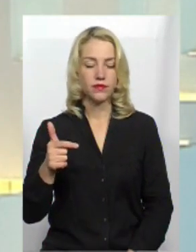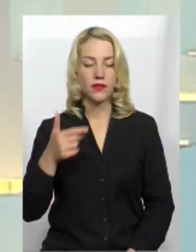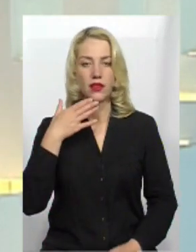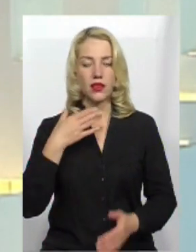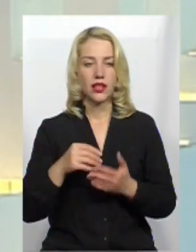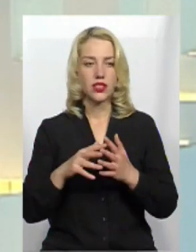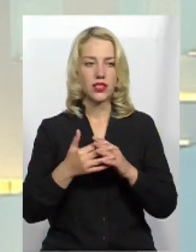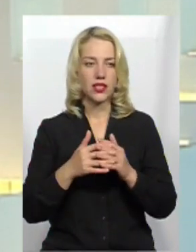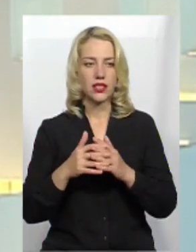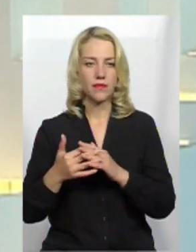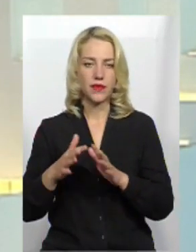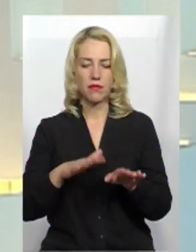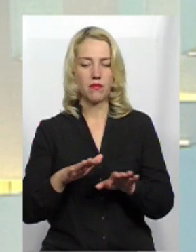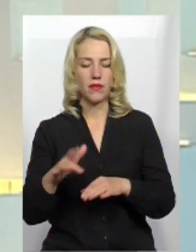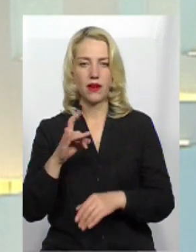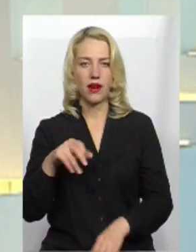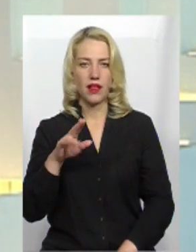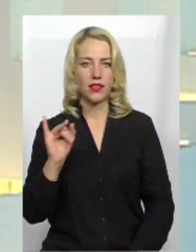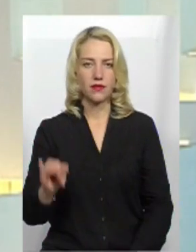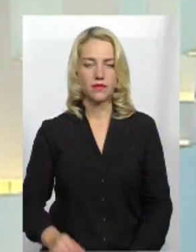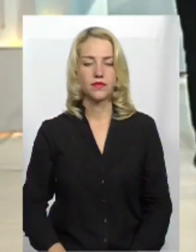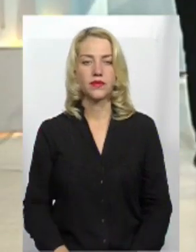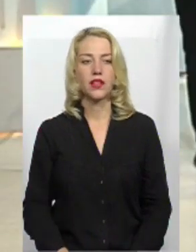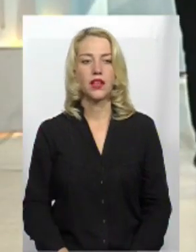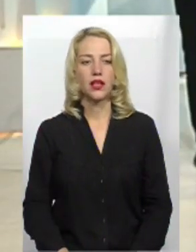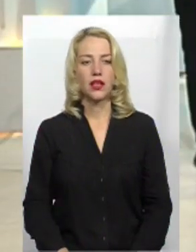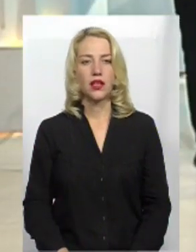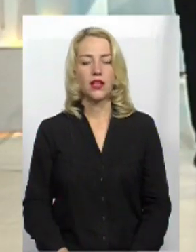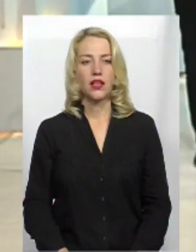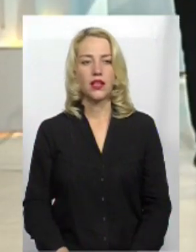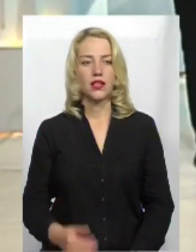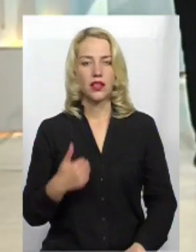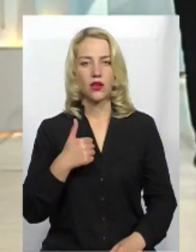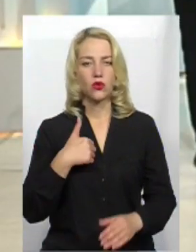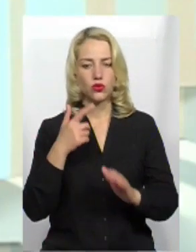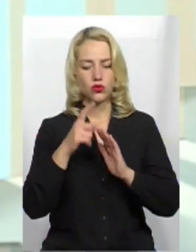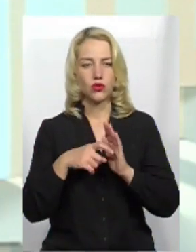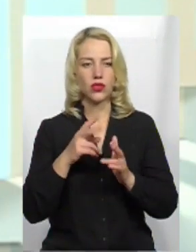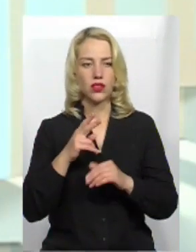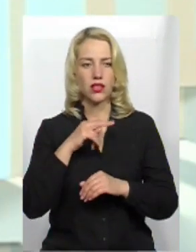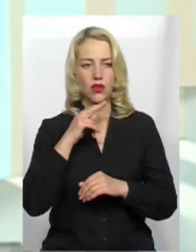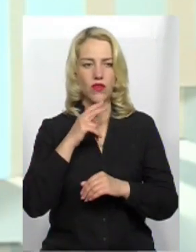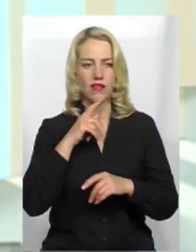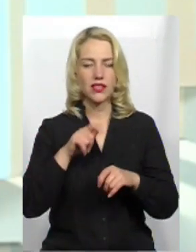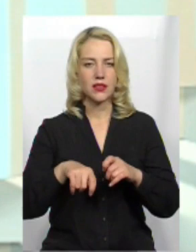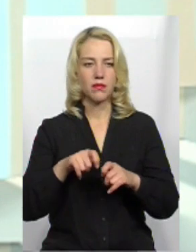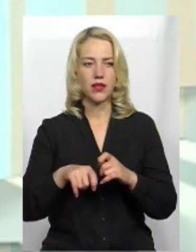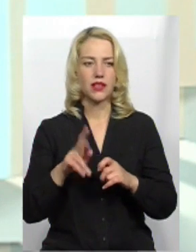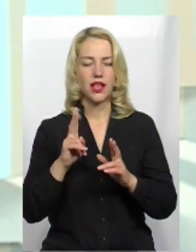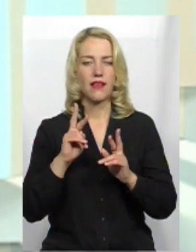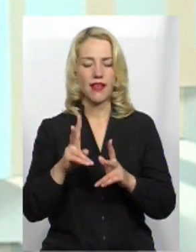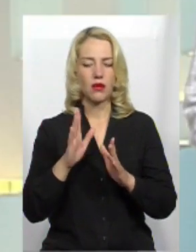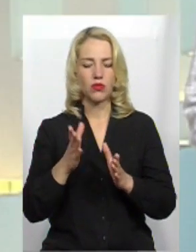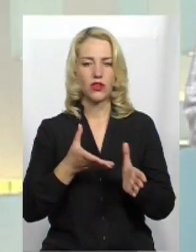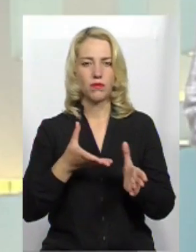наших сільських, селищних, міських радах. Ще маєте хвилину для відповіді. Я лише уточню, як зауважив експерт, от як будете